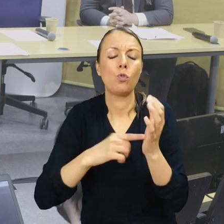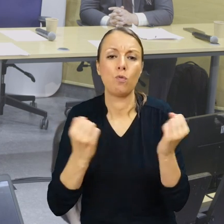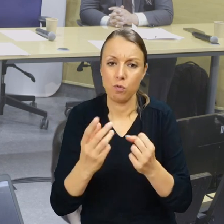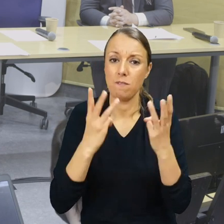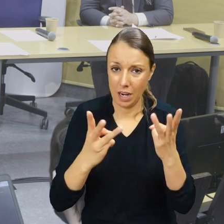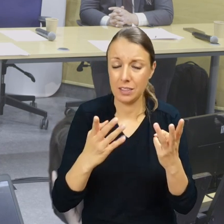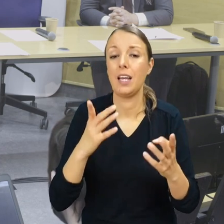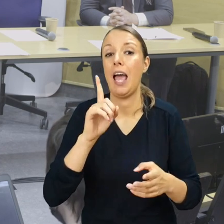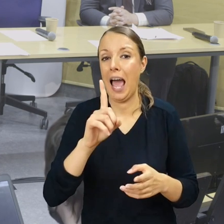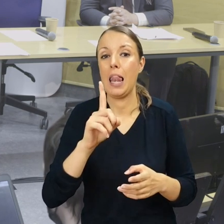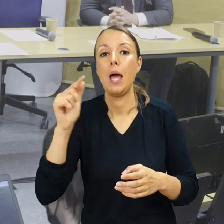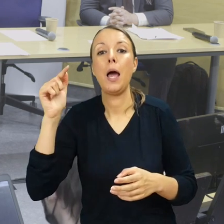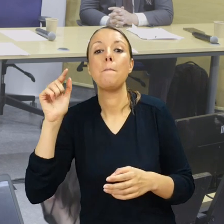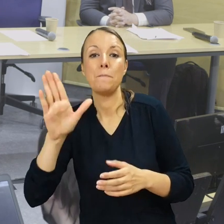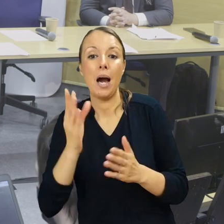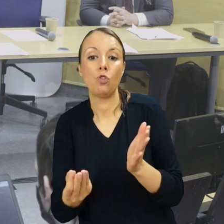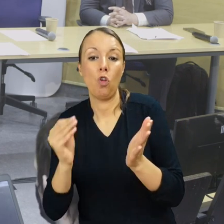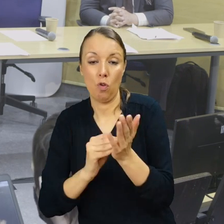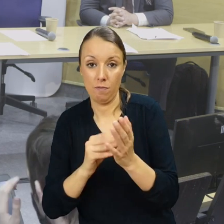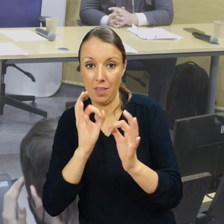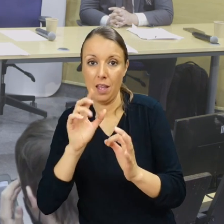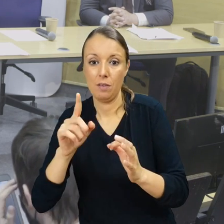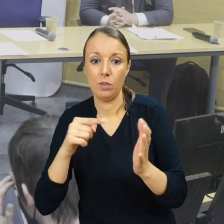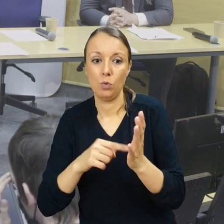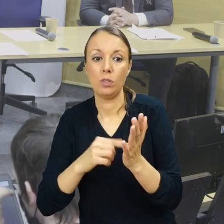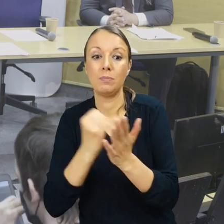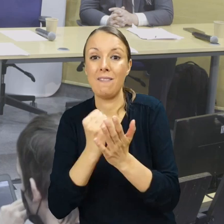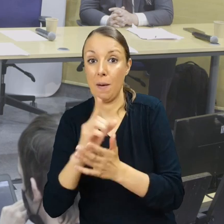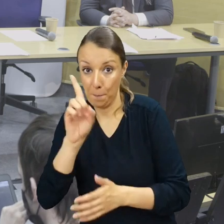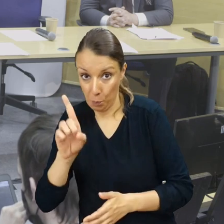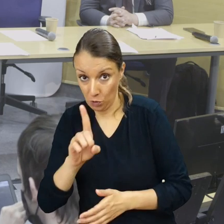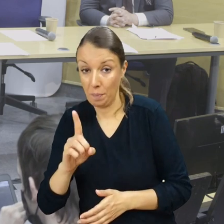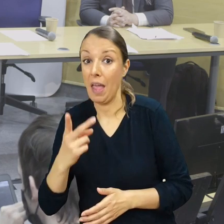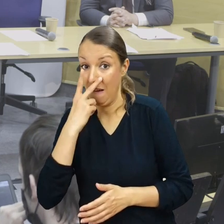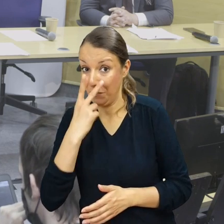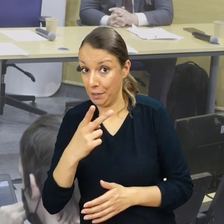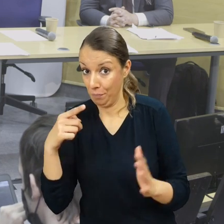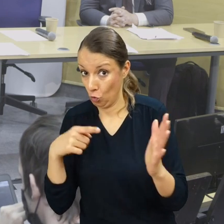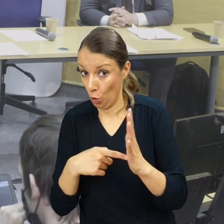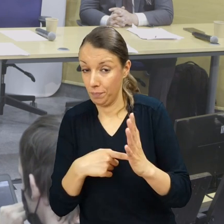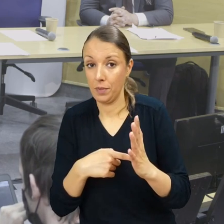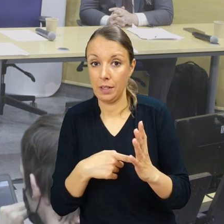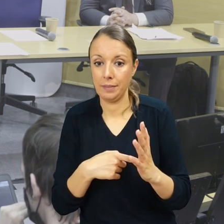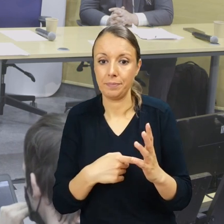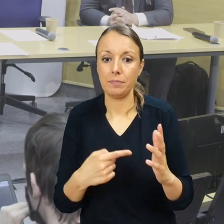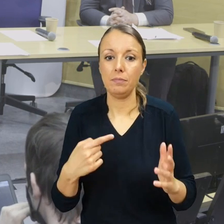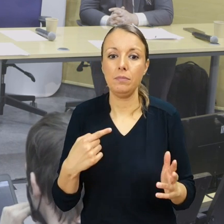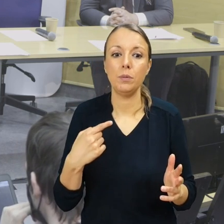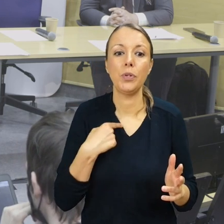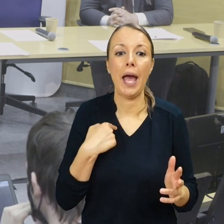tą dodatkową cenę, jest o sprawie publicznej. I zobacz, że teraz dla mnie największym, ja mówię